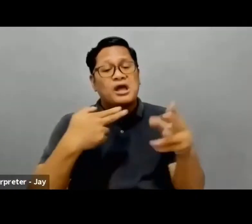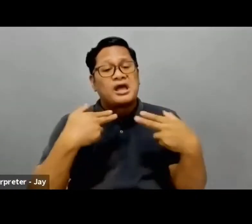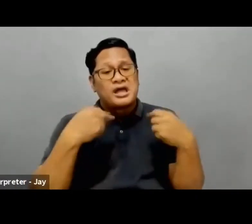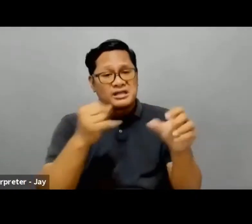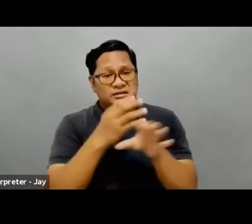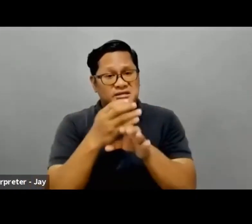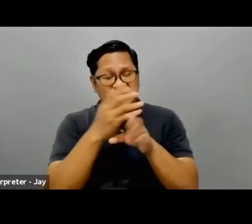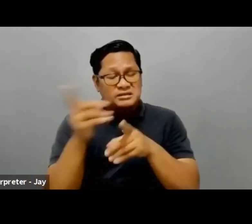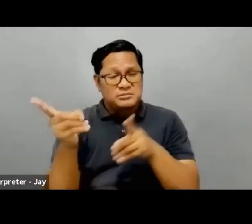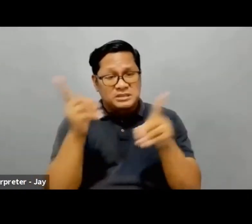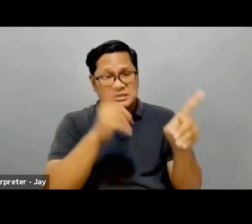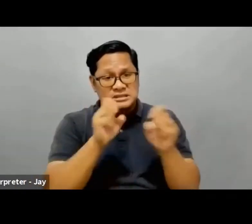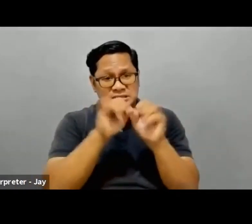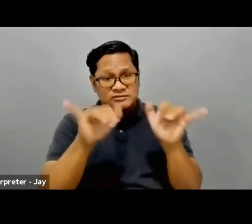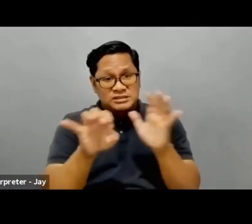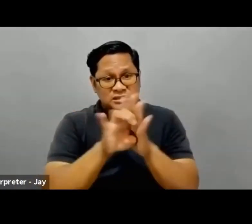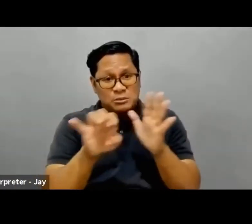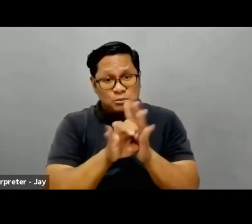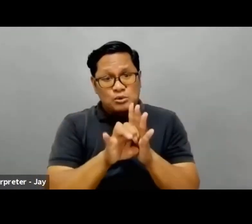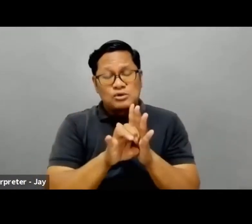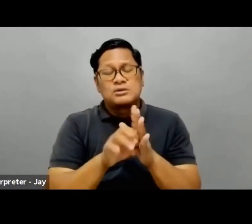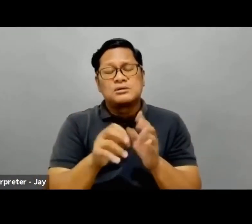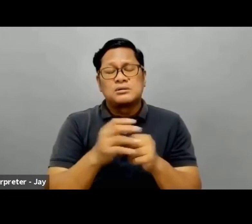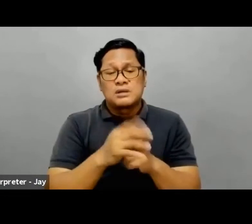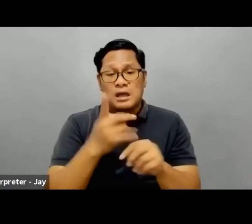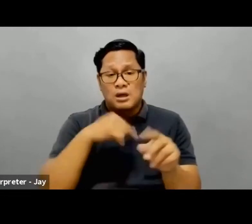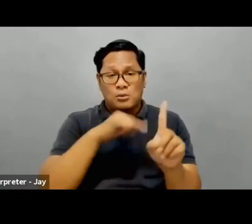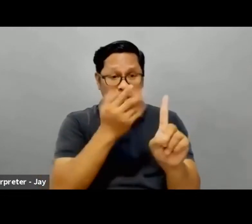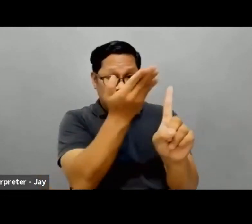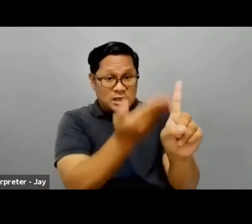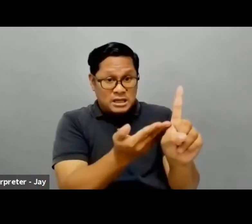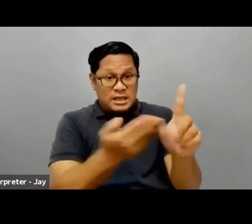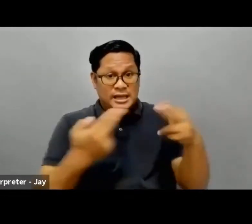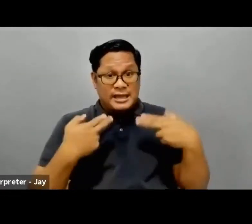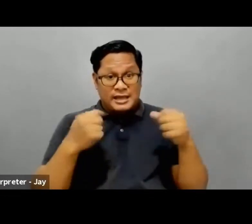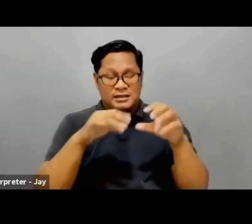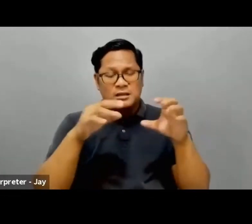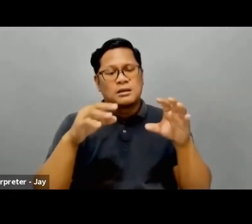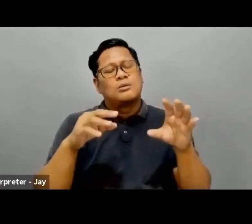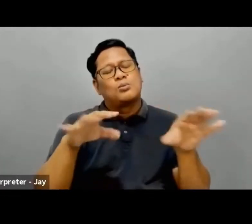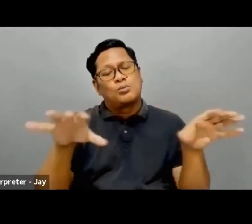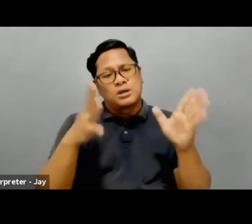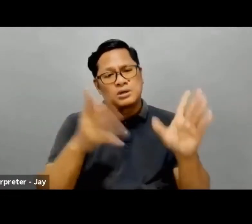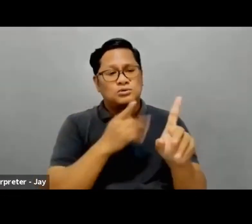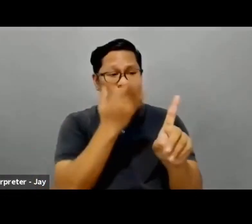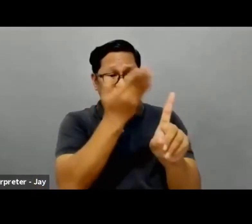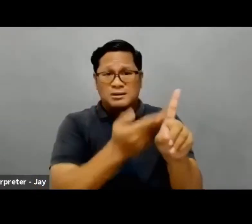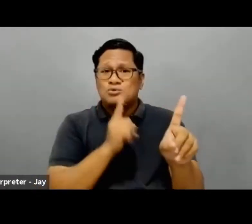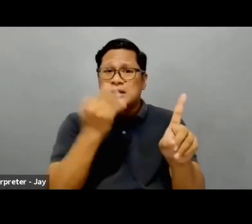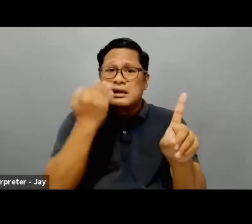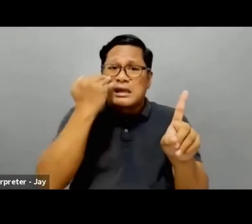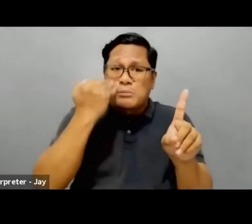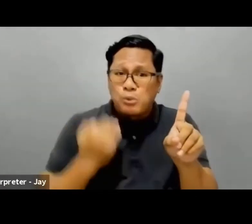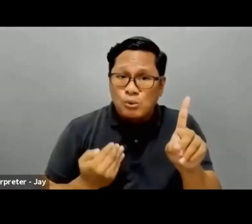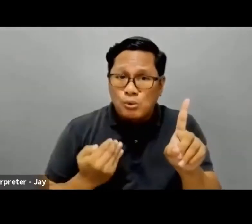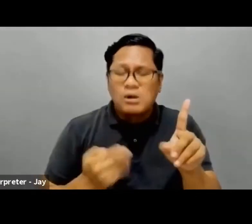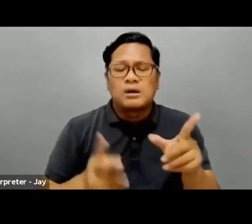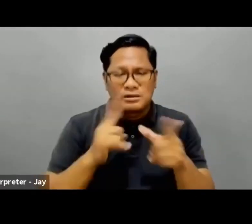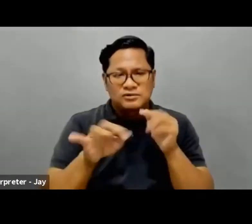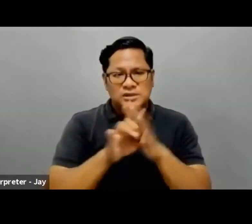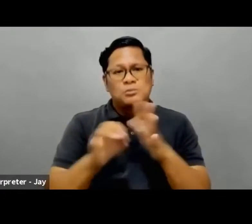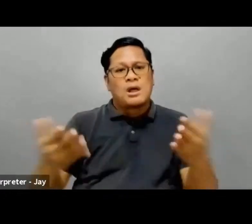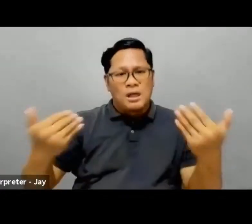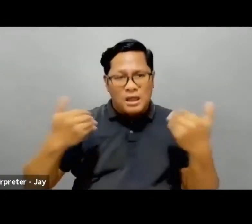system kung ang ating mga health workers ay kapos, kung kulang tayo at kung meron man tayo ay hindi